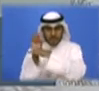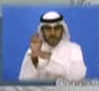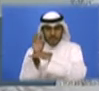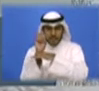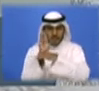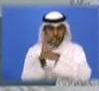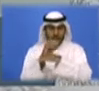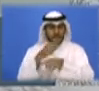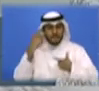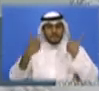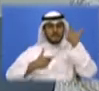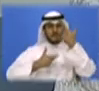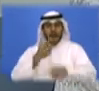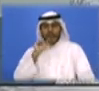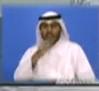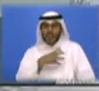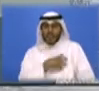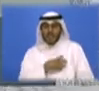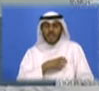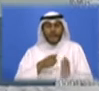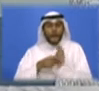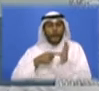الثدي، وهذه أول مرة تسير بالكويت.